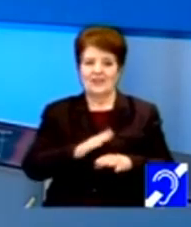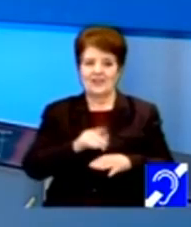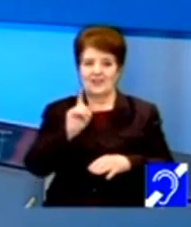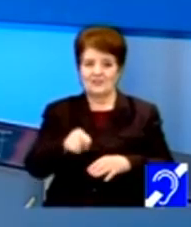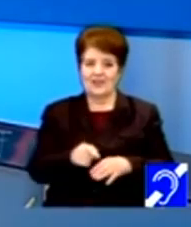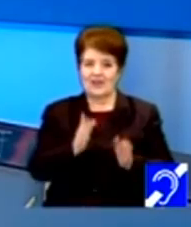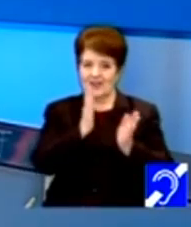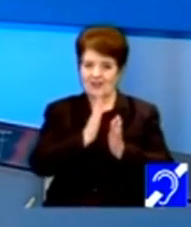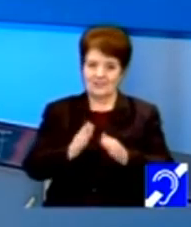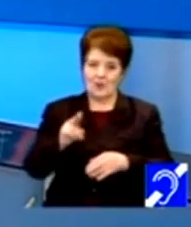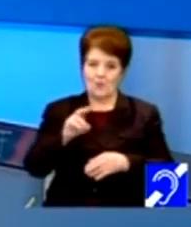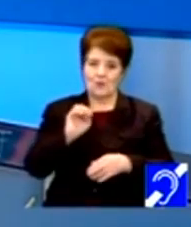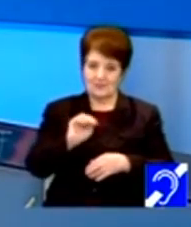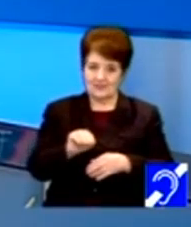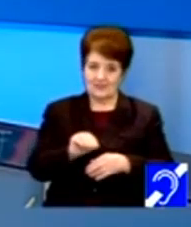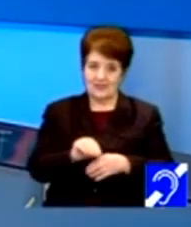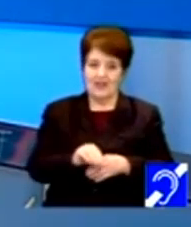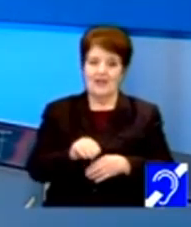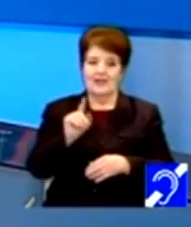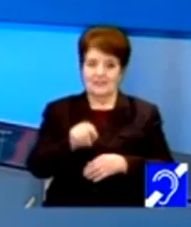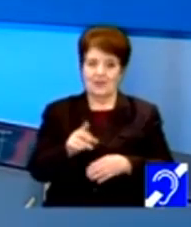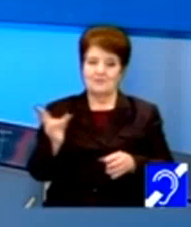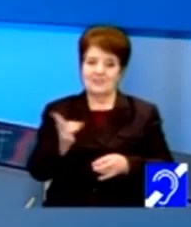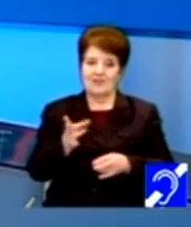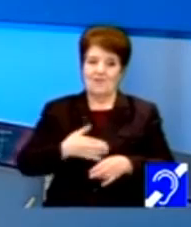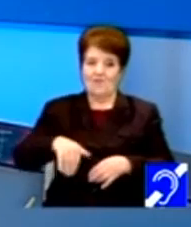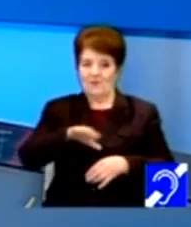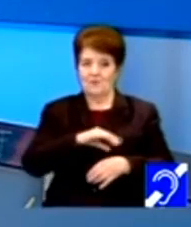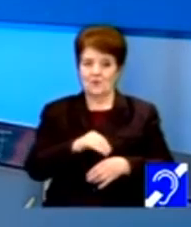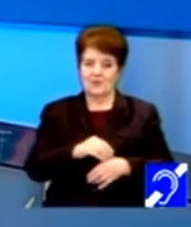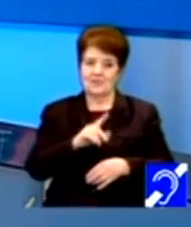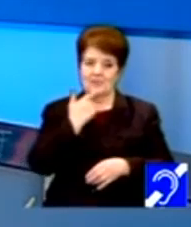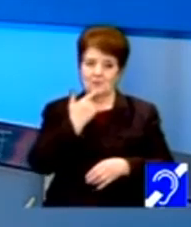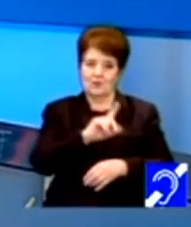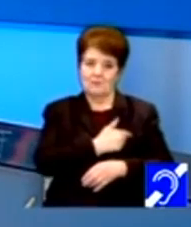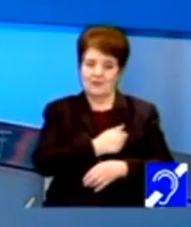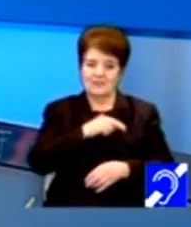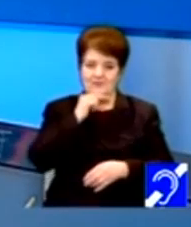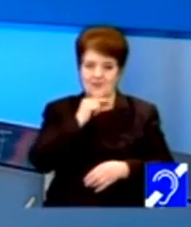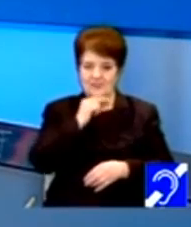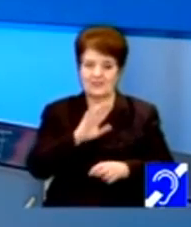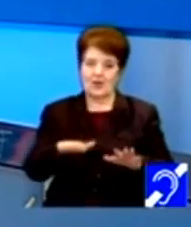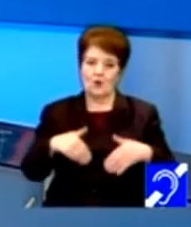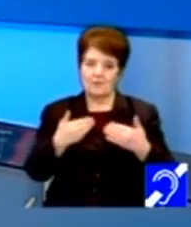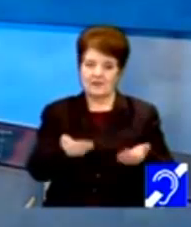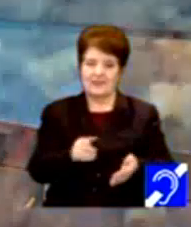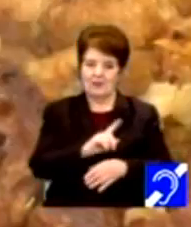cei care au respectat postul Crăciunului. Trebuie să fim cu toții cumpătați, spun medicii. Iată și câteva recomandări.